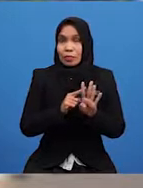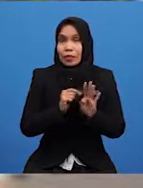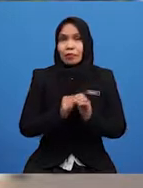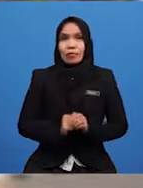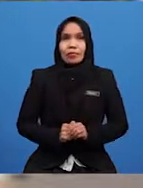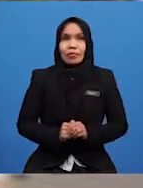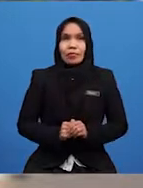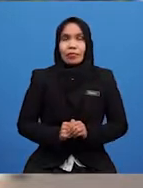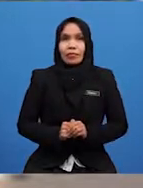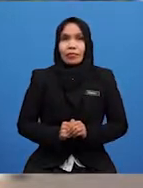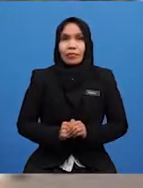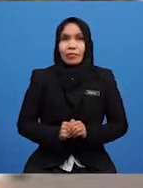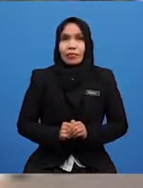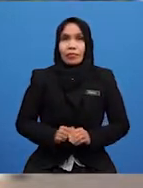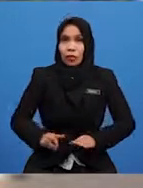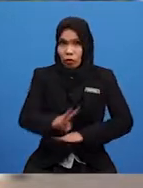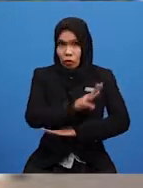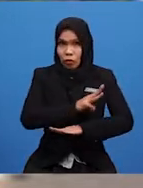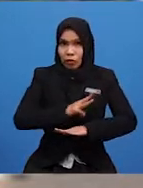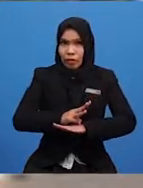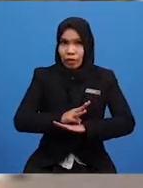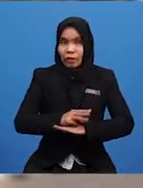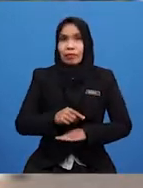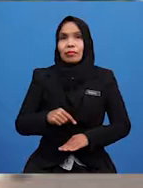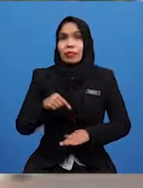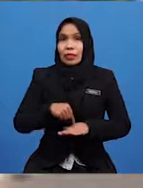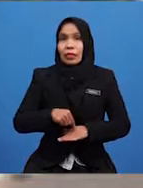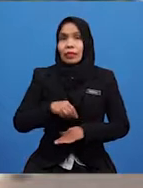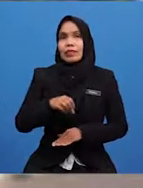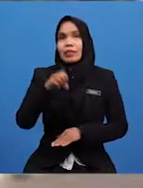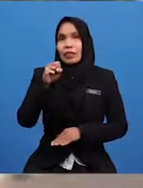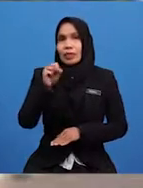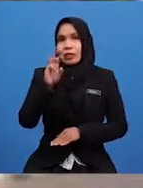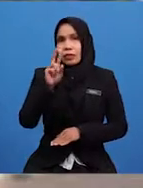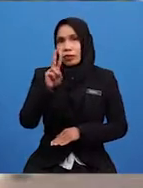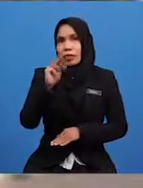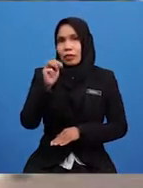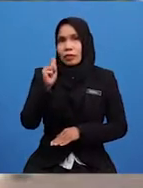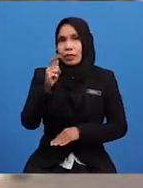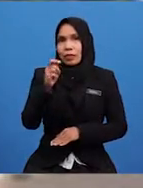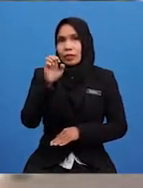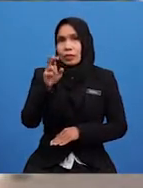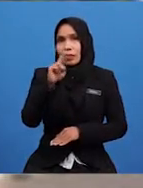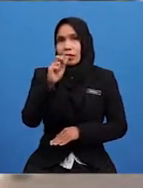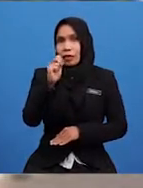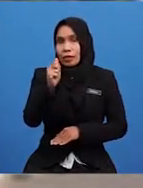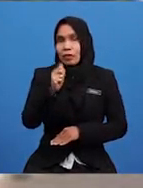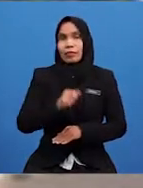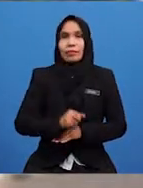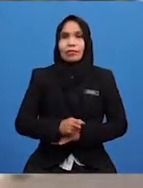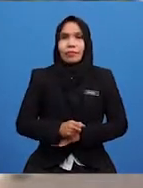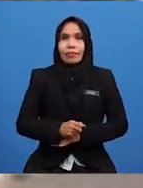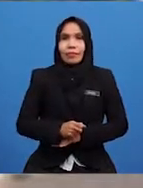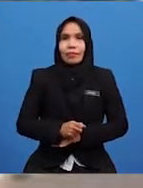Kelantan. Manakala kawasan taklukan di Sumatera pula ialah Siak, Rokan, Kampar dan